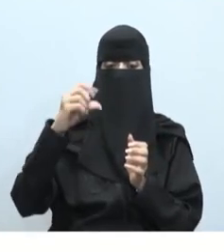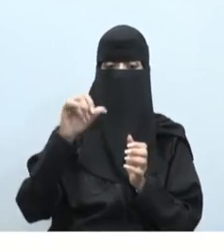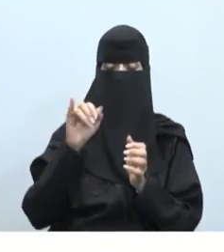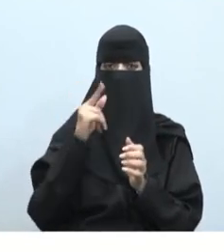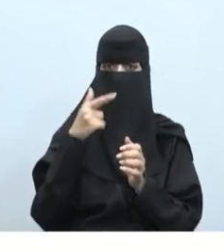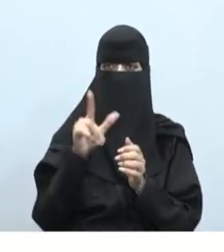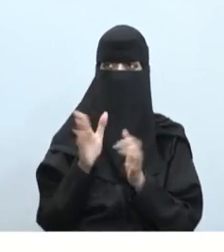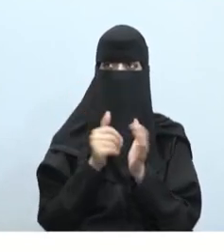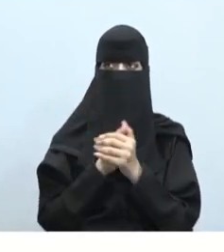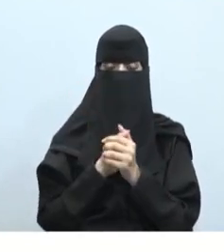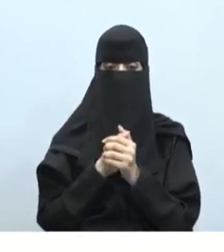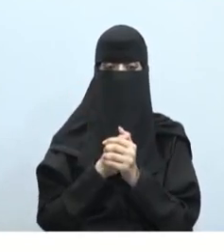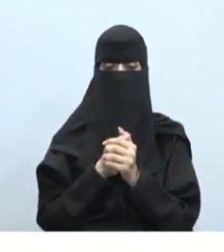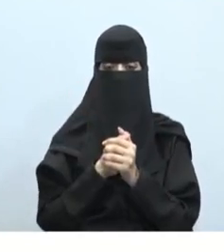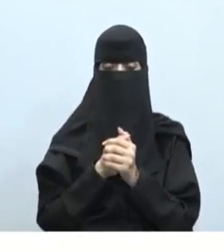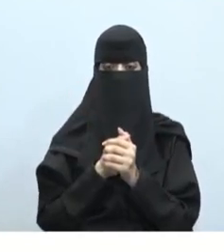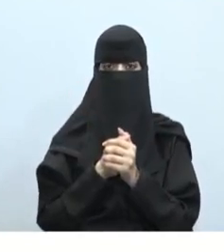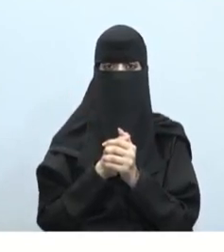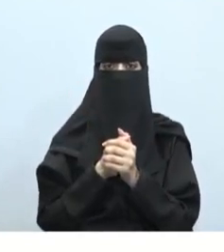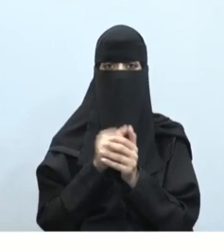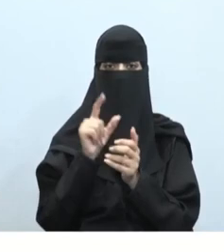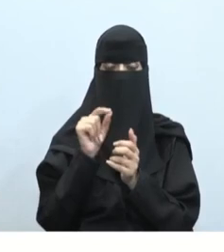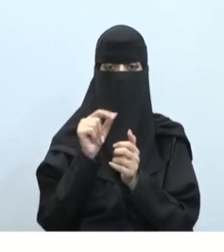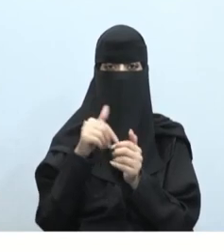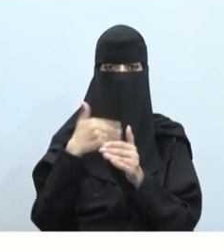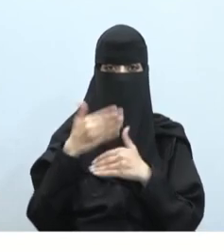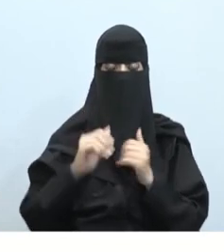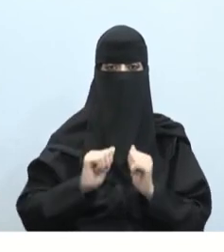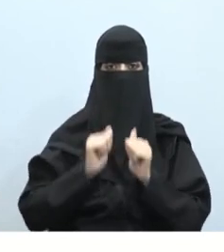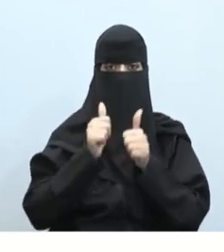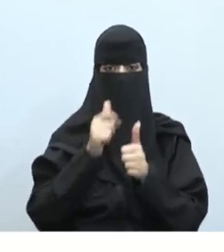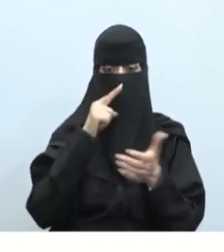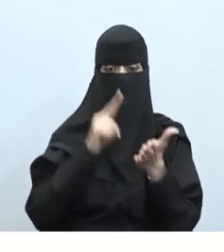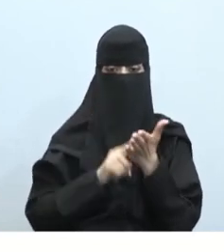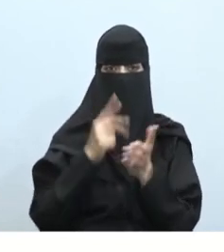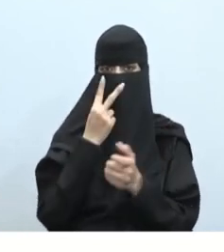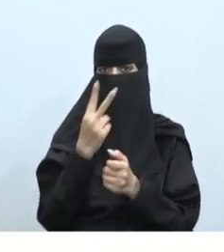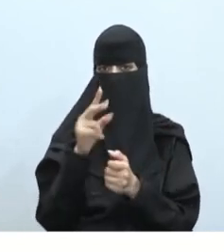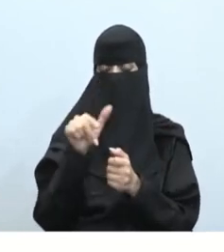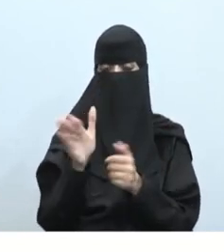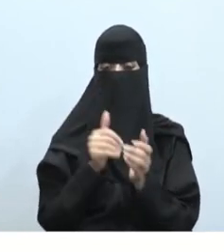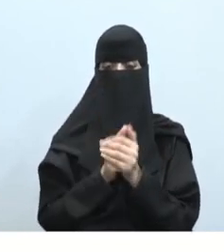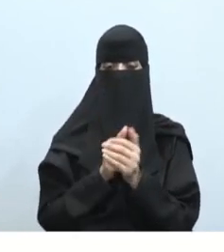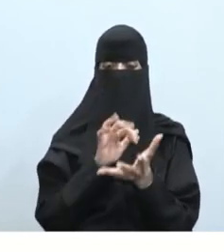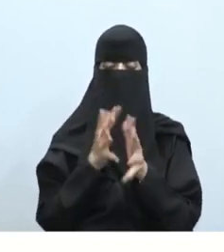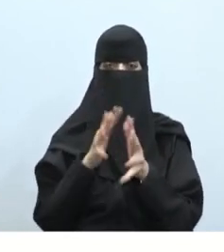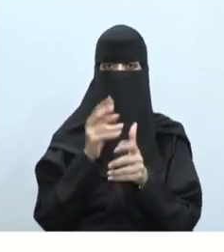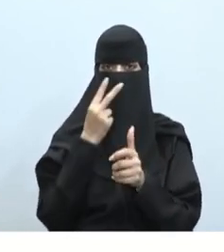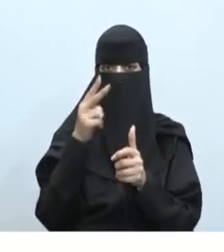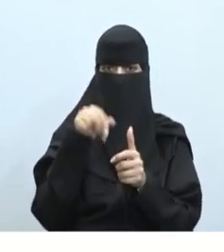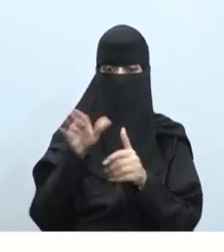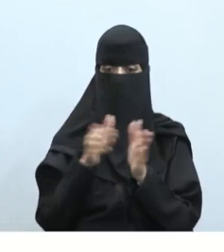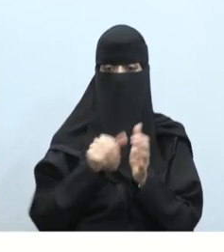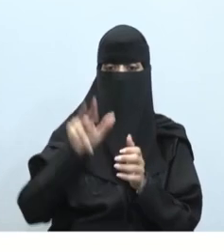احسنتم احسنتم ونستطيعوا ان نشاهدها او نشاهد هذه